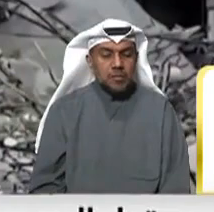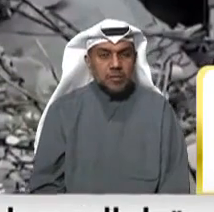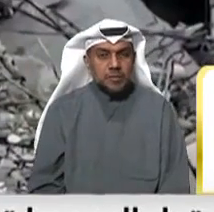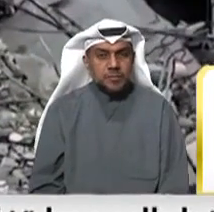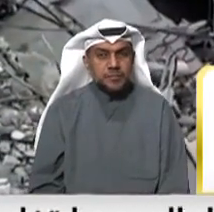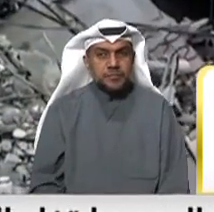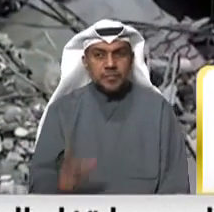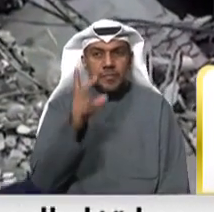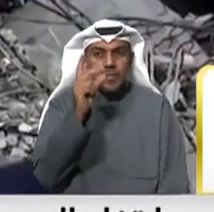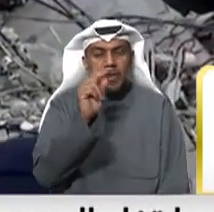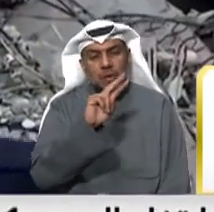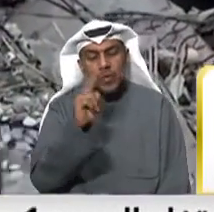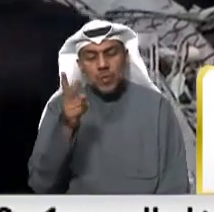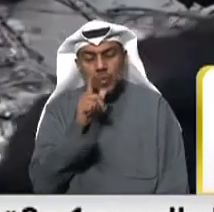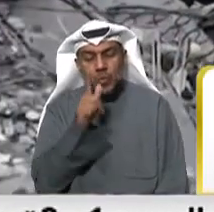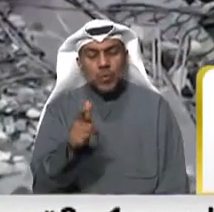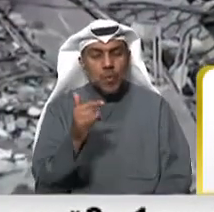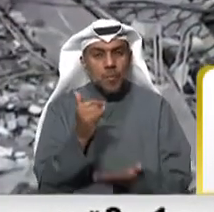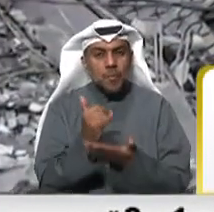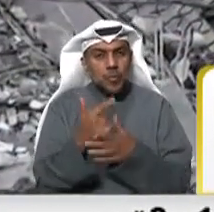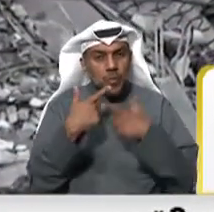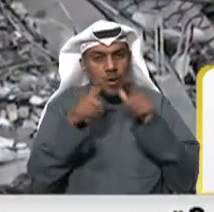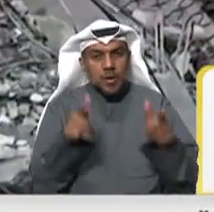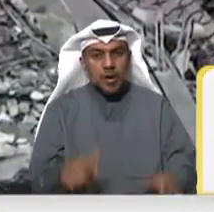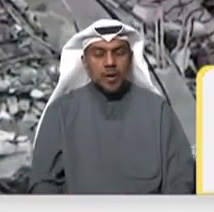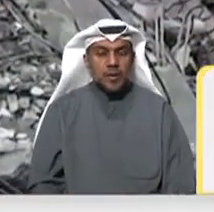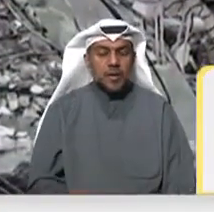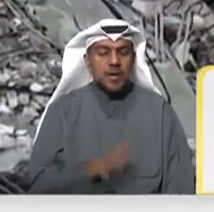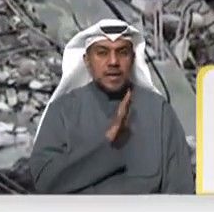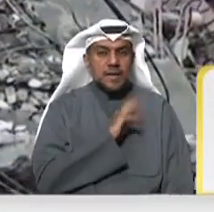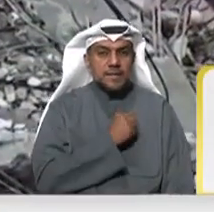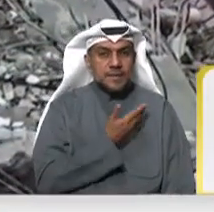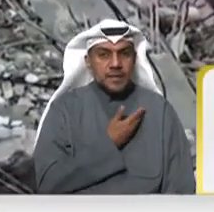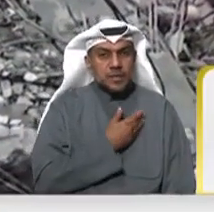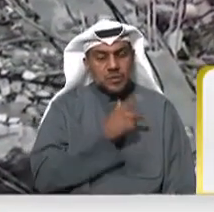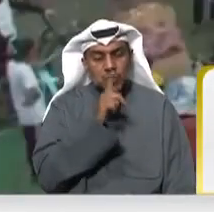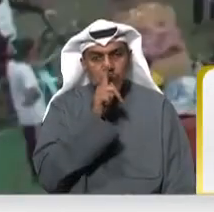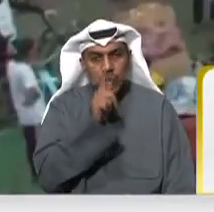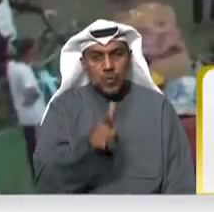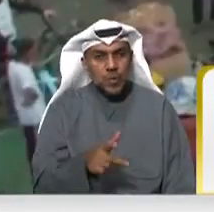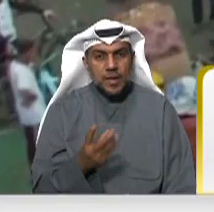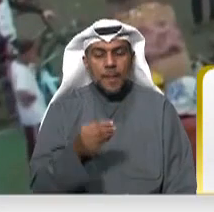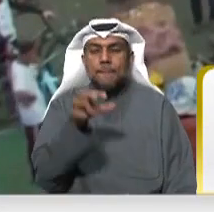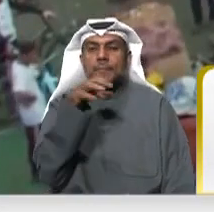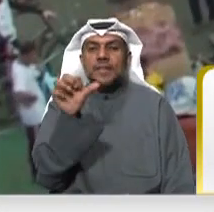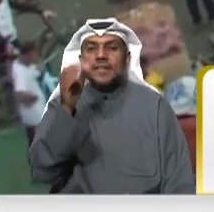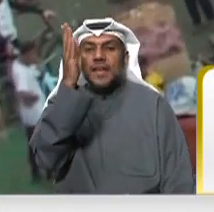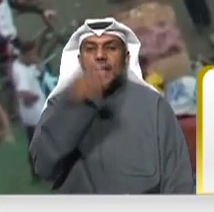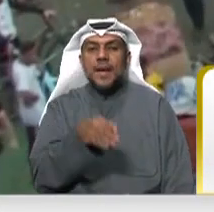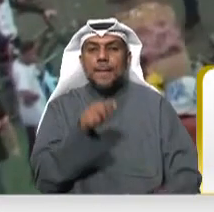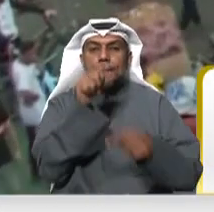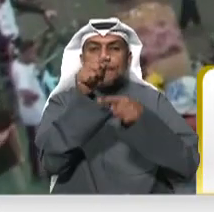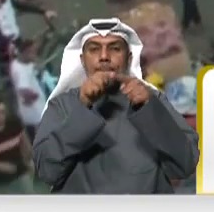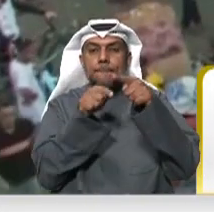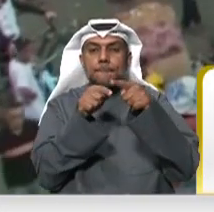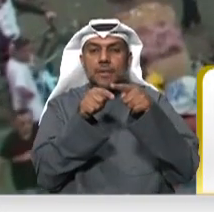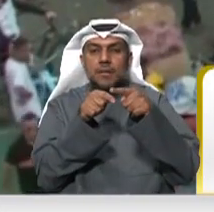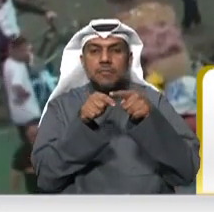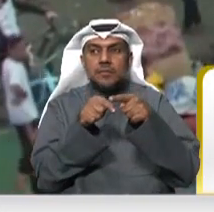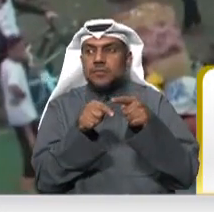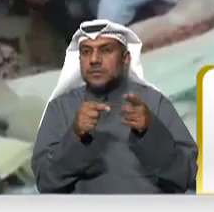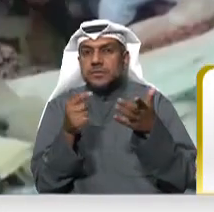من جانب آخر، أفاد مكتب الإعلام الحكومي بغزة أن 90% من مواطني القطاع أصبحوا